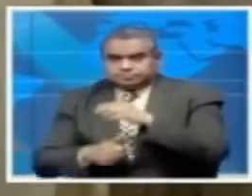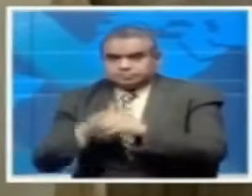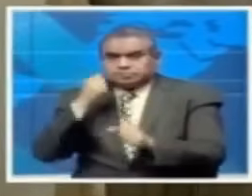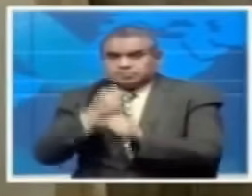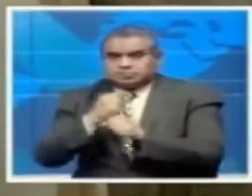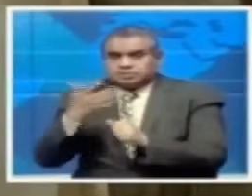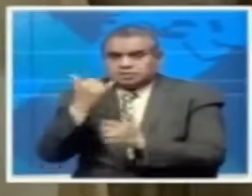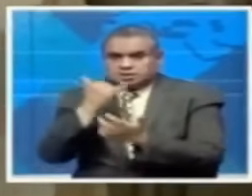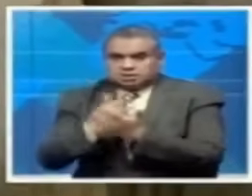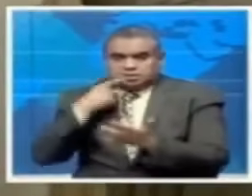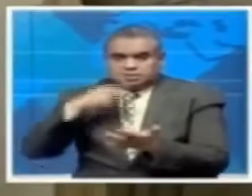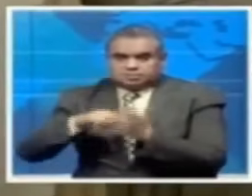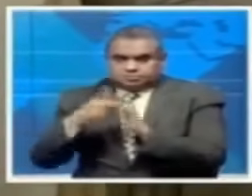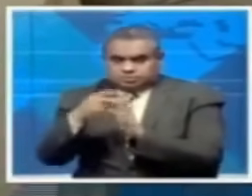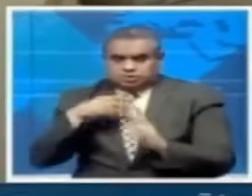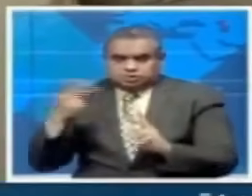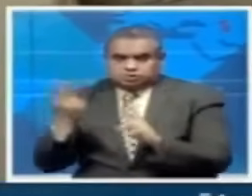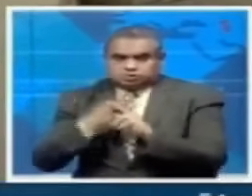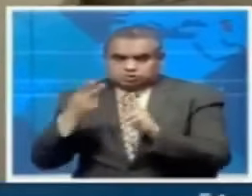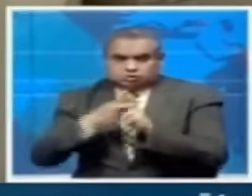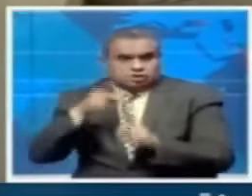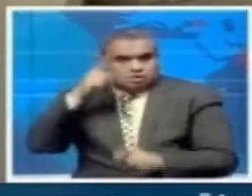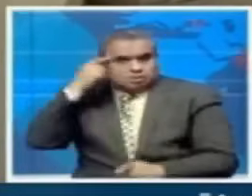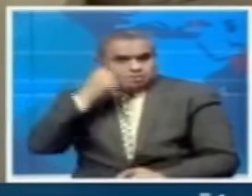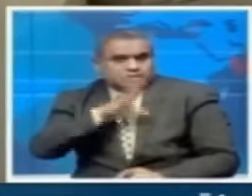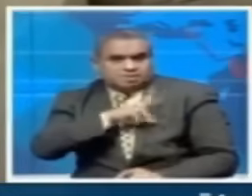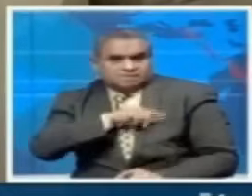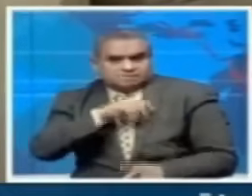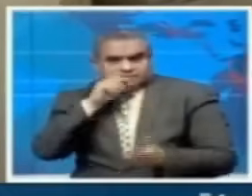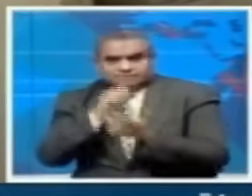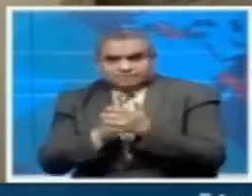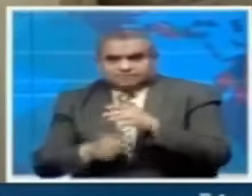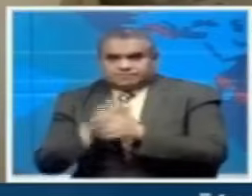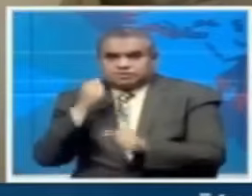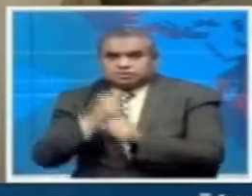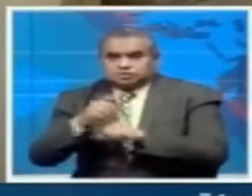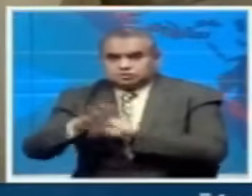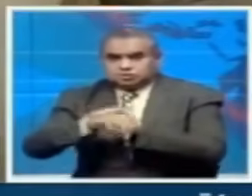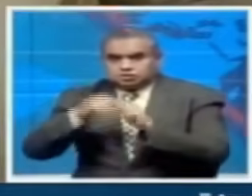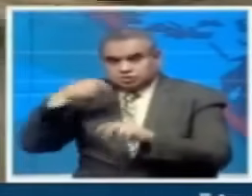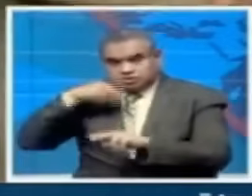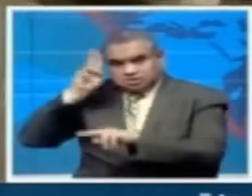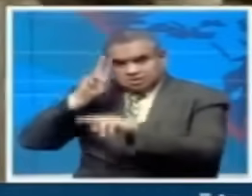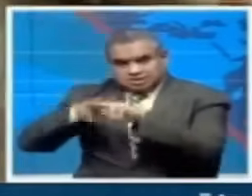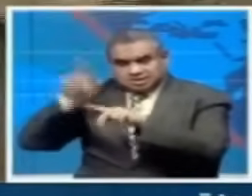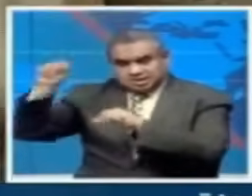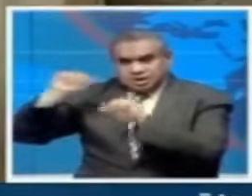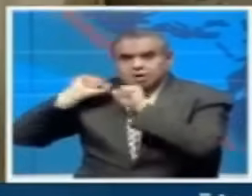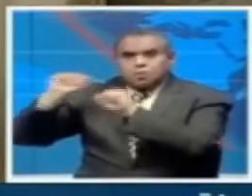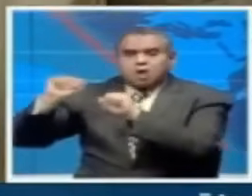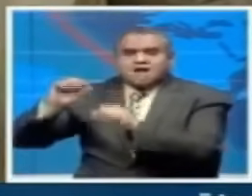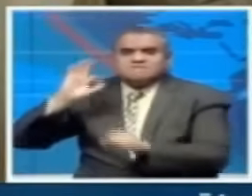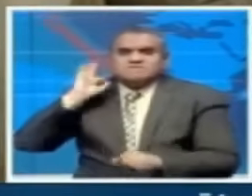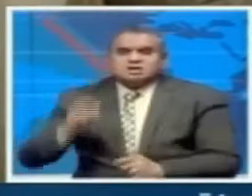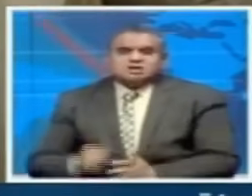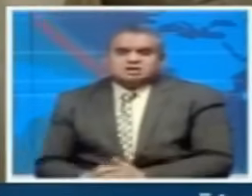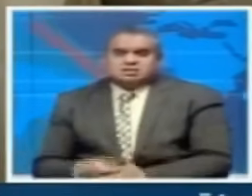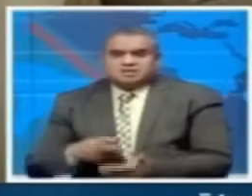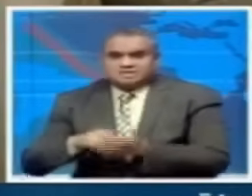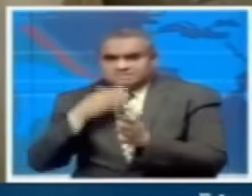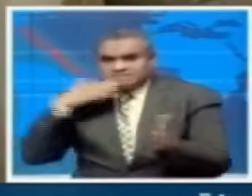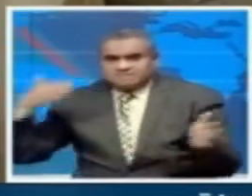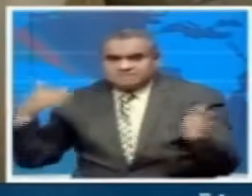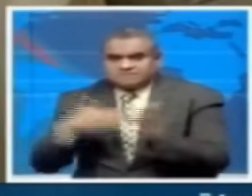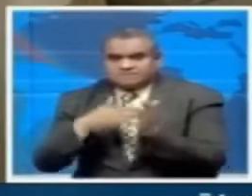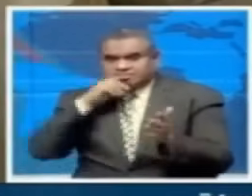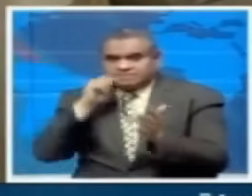التضحيات الجسيمة اللي قدمها الشعب الفلسطيني في مواجهة هذا العدوان الوحشي الإسرائيلي، إلا أنه في النهاية هذه